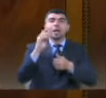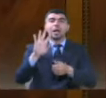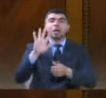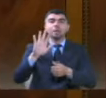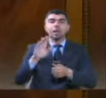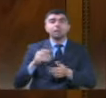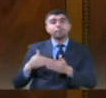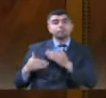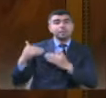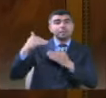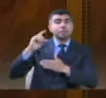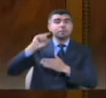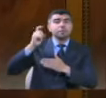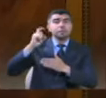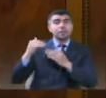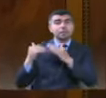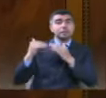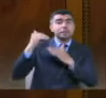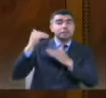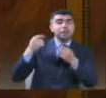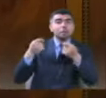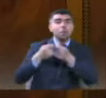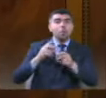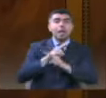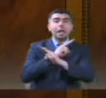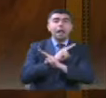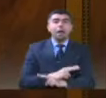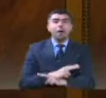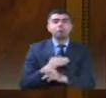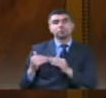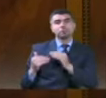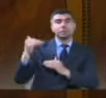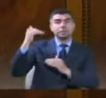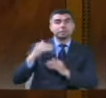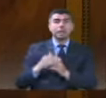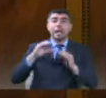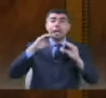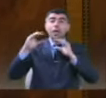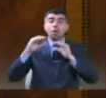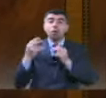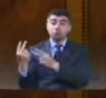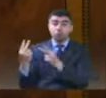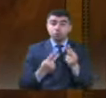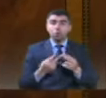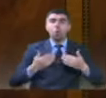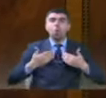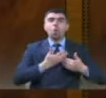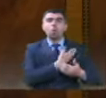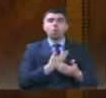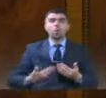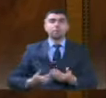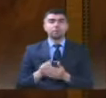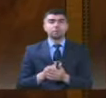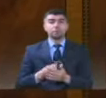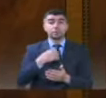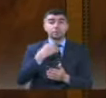في الأجور والرفع من الحد الأدنى للمعاش والحوارات القطاعية، هذه من نهار اللي جات الحكومة. اتخاذ